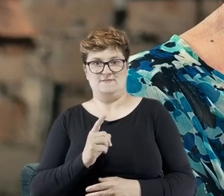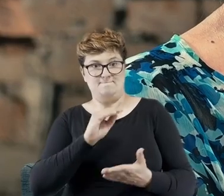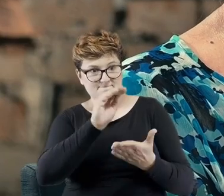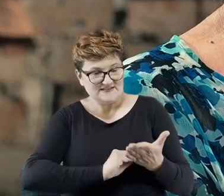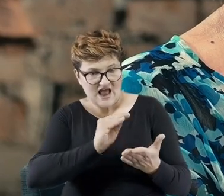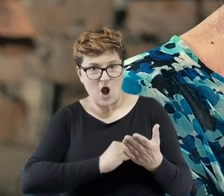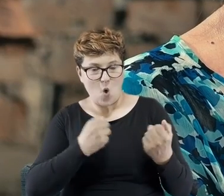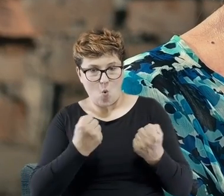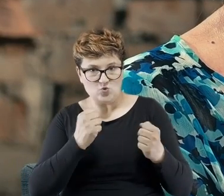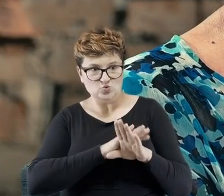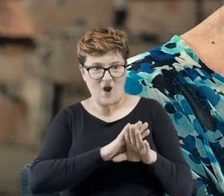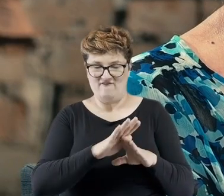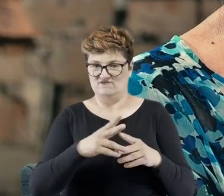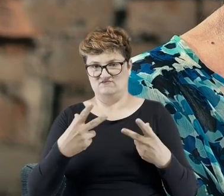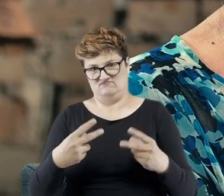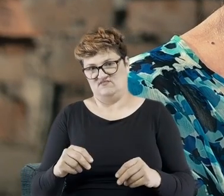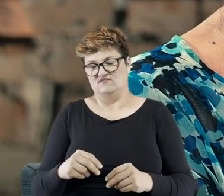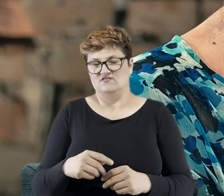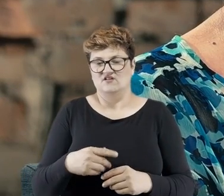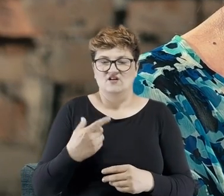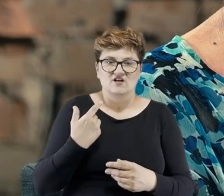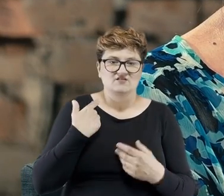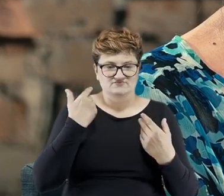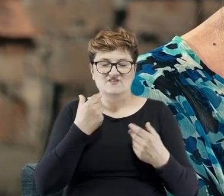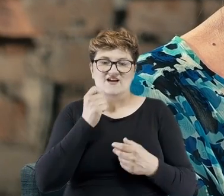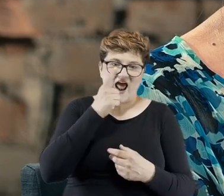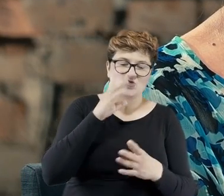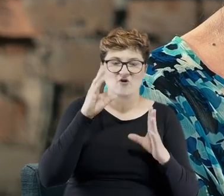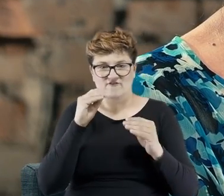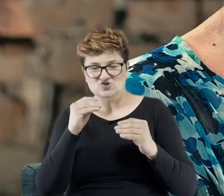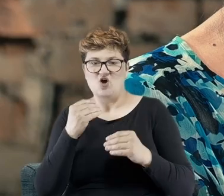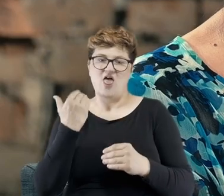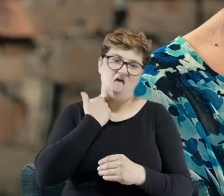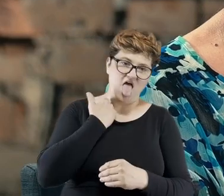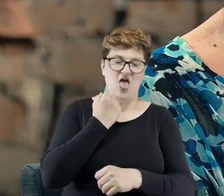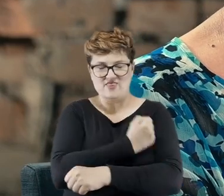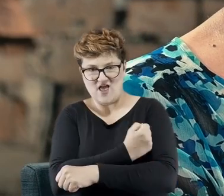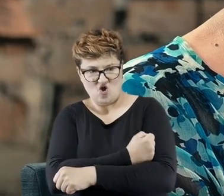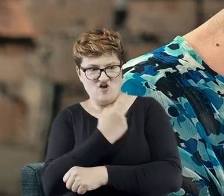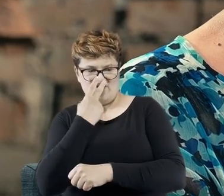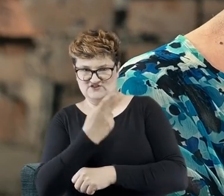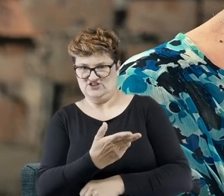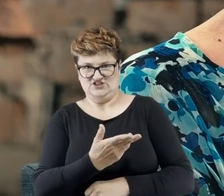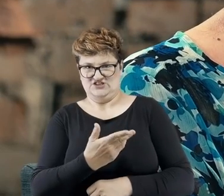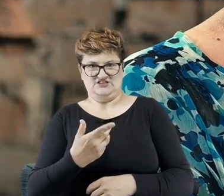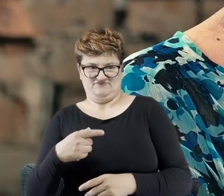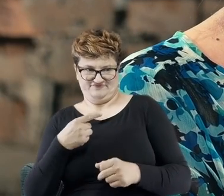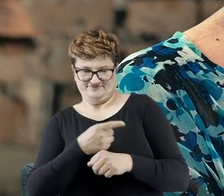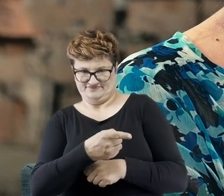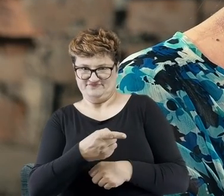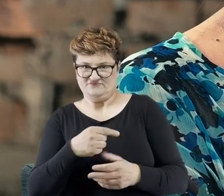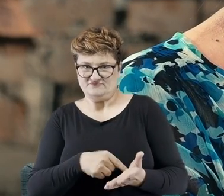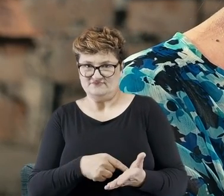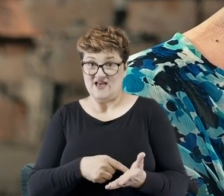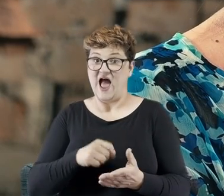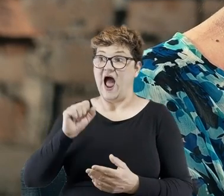w niej wielkiej pisarki. Widzieli w niej nieszczęsne stworzenie, które wychodzi rano albo wieczorem i do tego jeszcze albo pije, albo się narkotyzuje. A